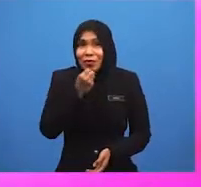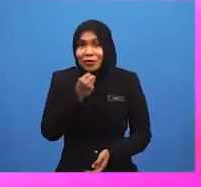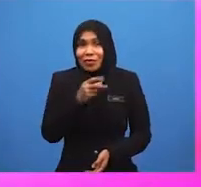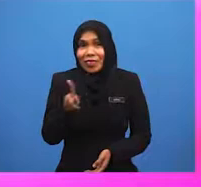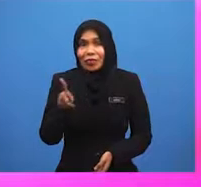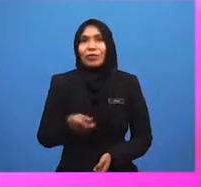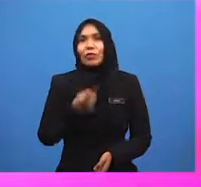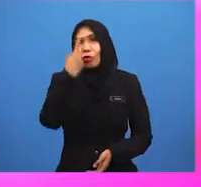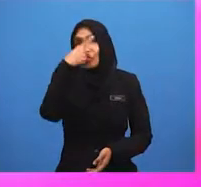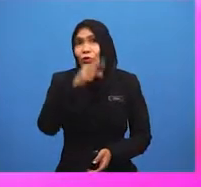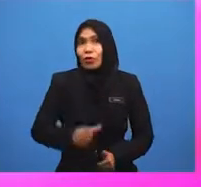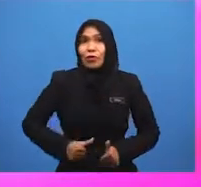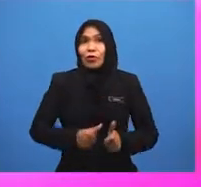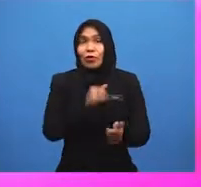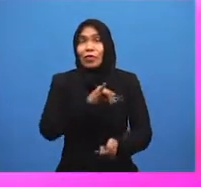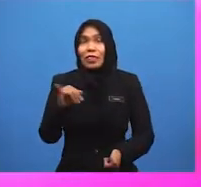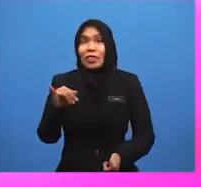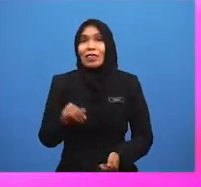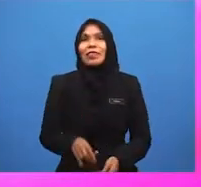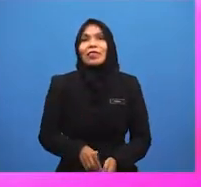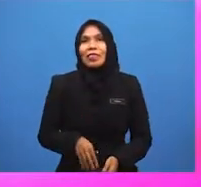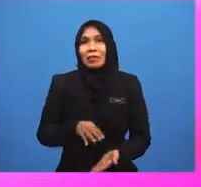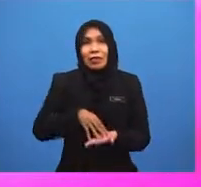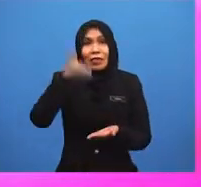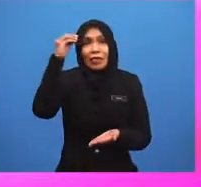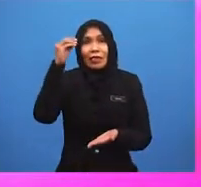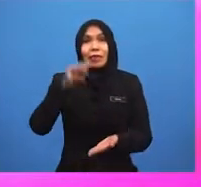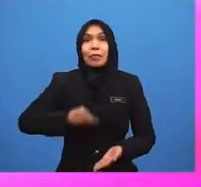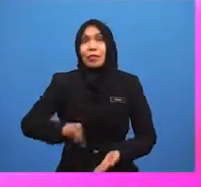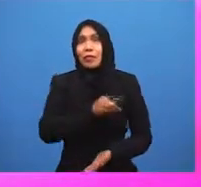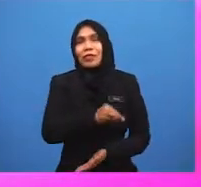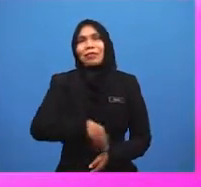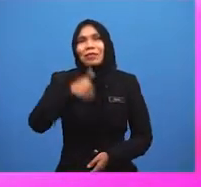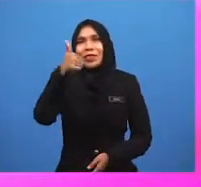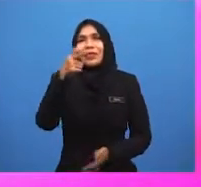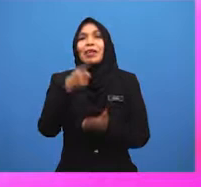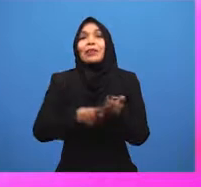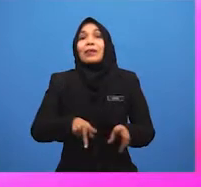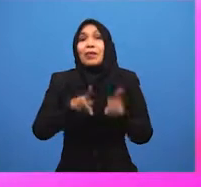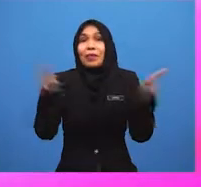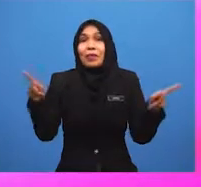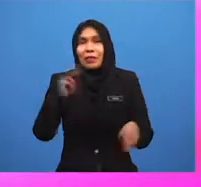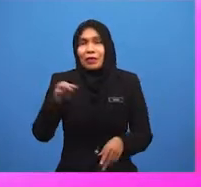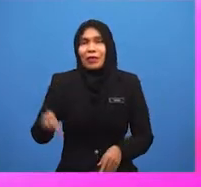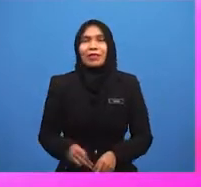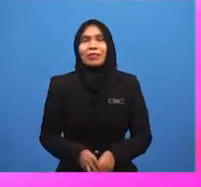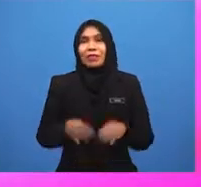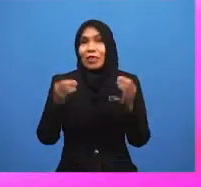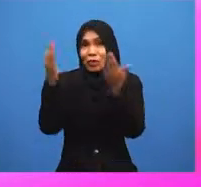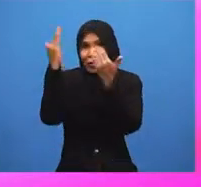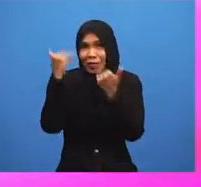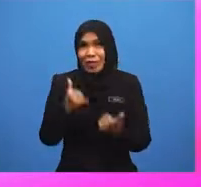untuk mengikuti pelajaran pendidikan moral? Bagus. Apa khabar murid-murid? Cikgu